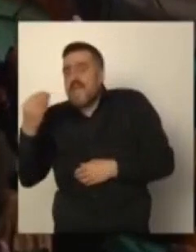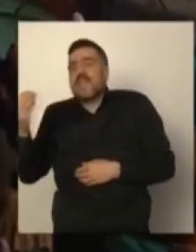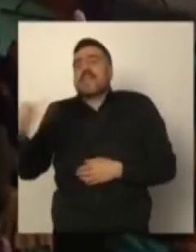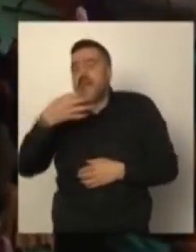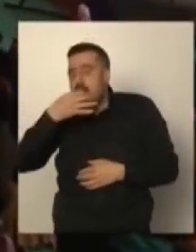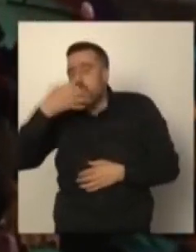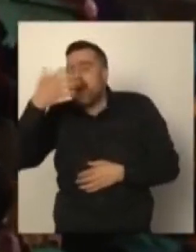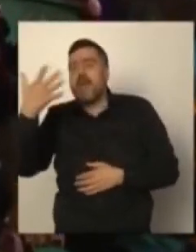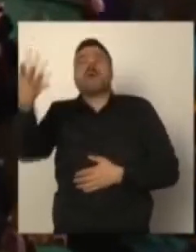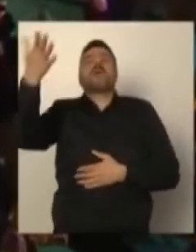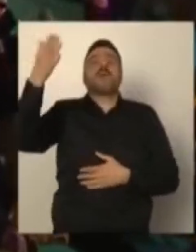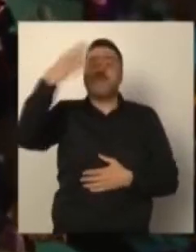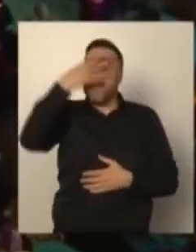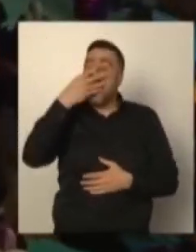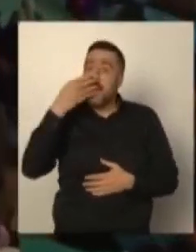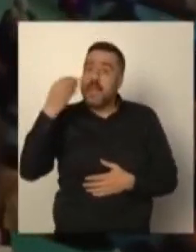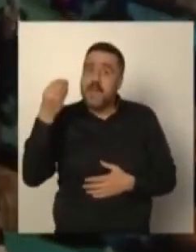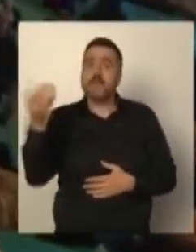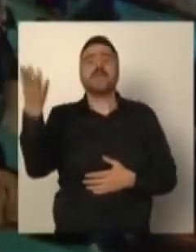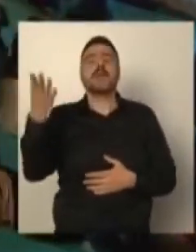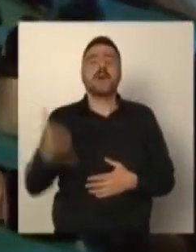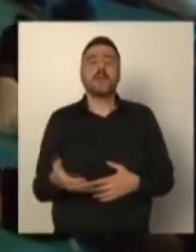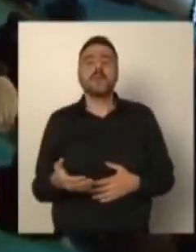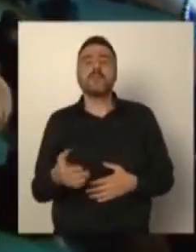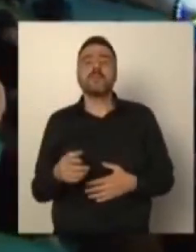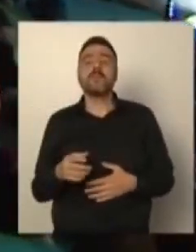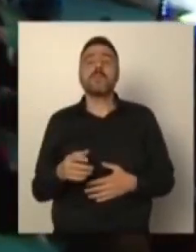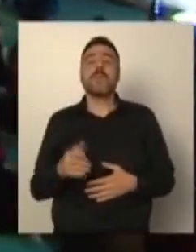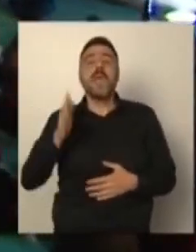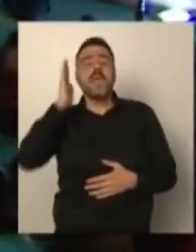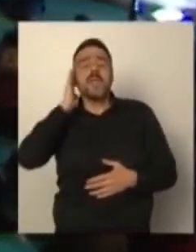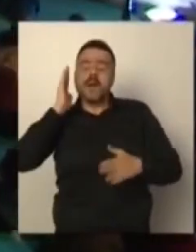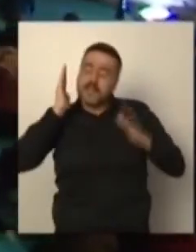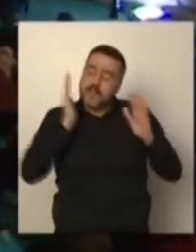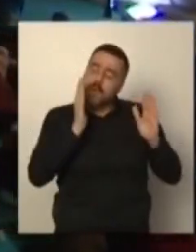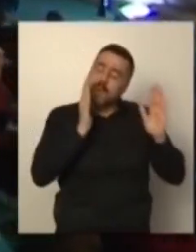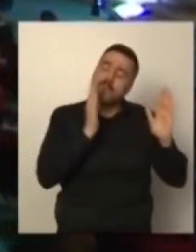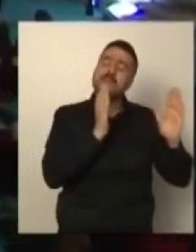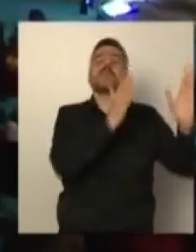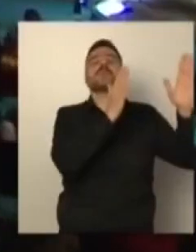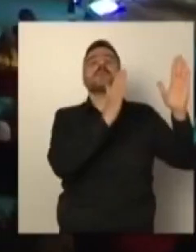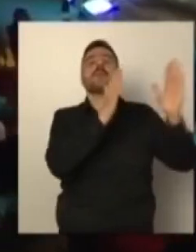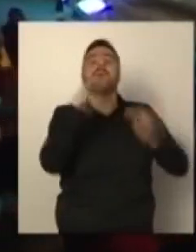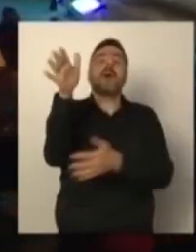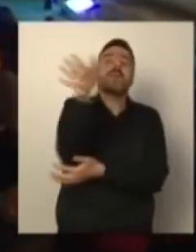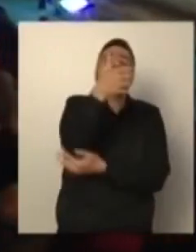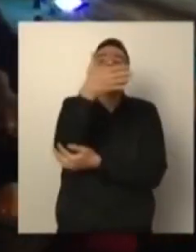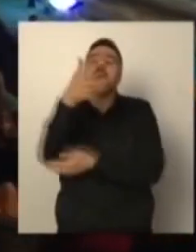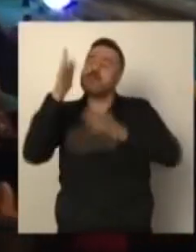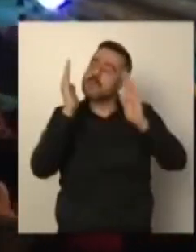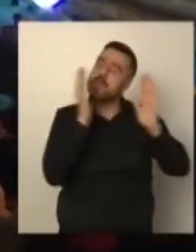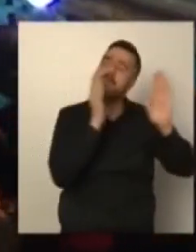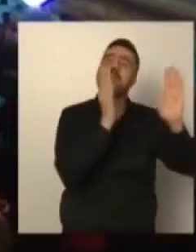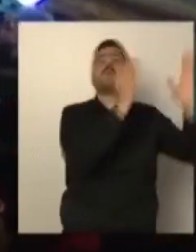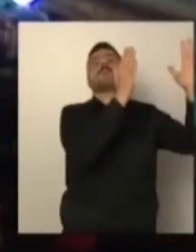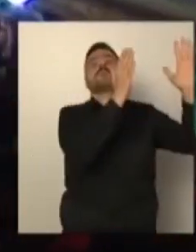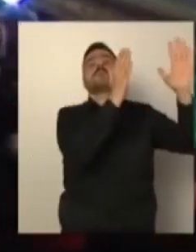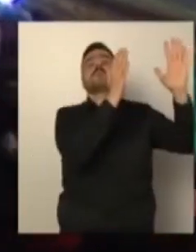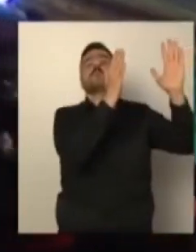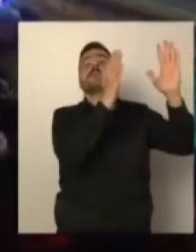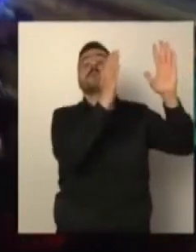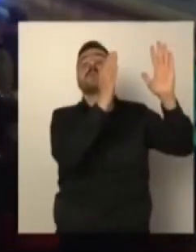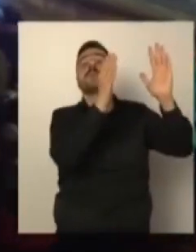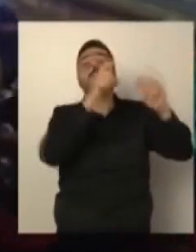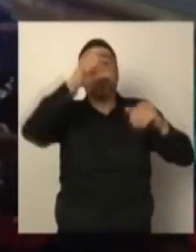Rabbi. Allah'ım, ezan dinmesin, bayrak inmesin, vatan